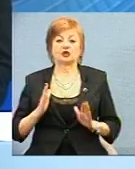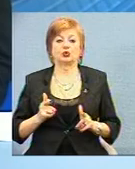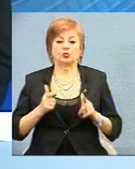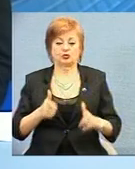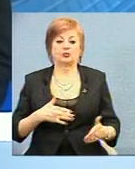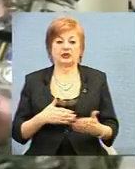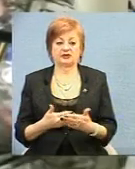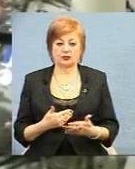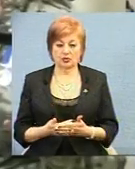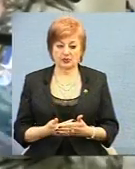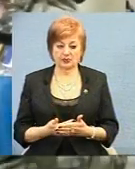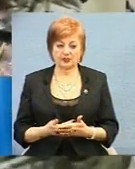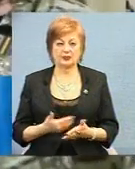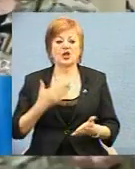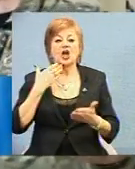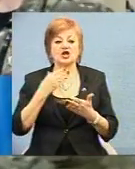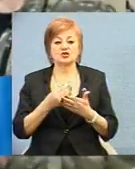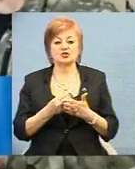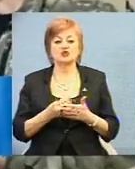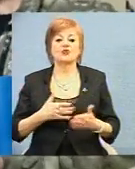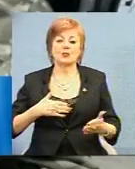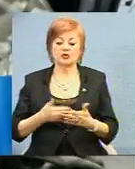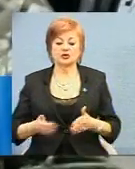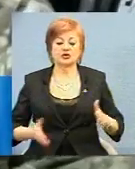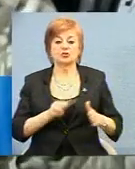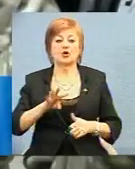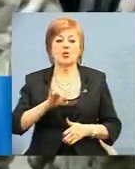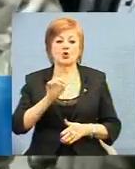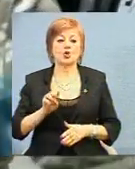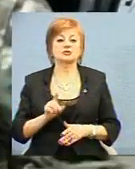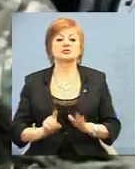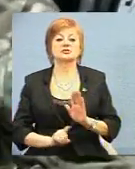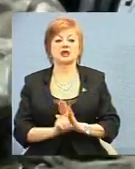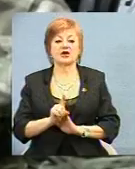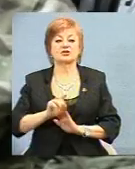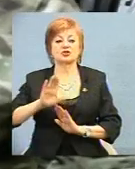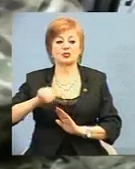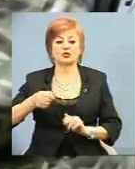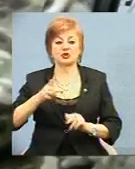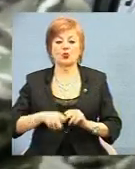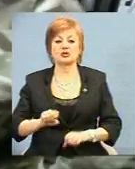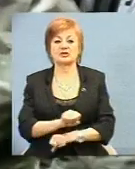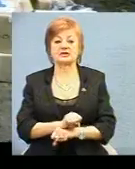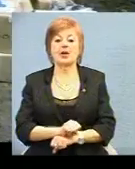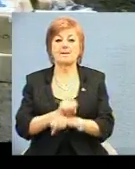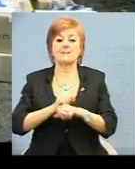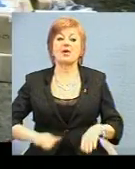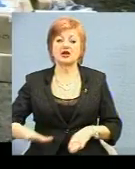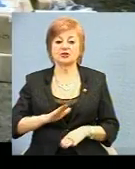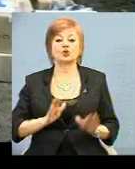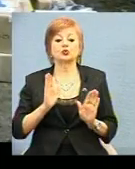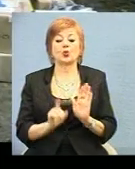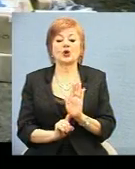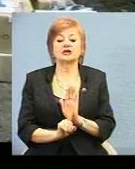діяльності. Свій благодійний шлях Надія Мороз розпочала незадовго після закінчення Майдану. Каже, у той час тільки